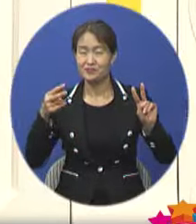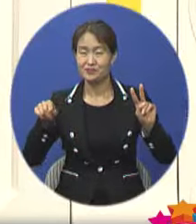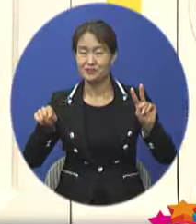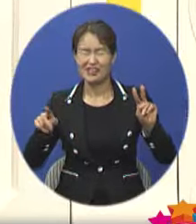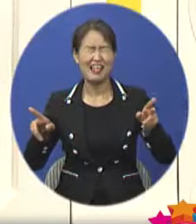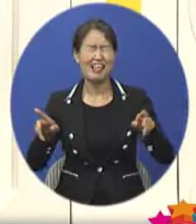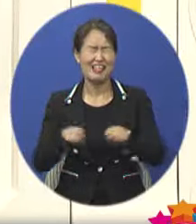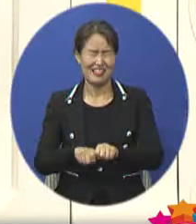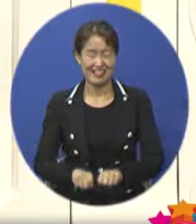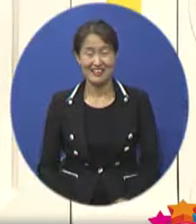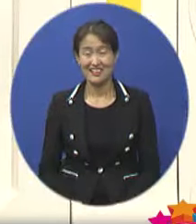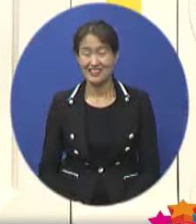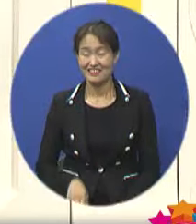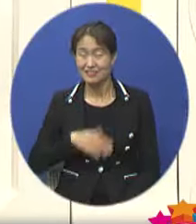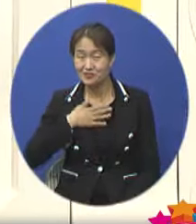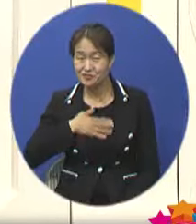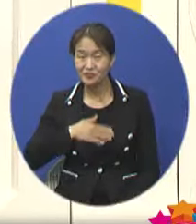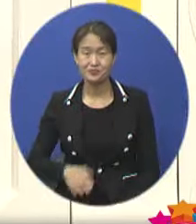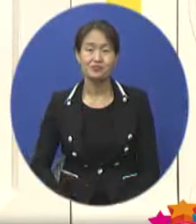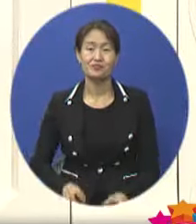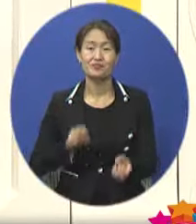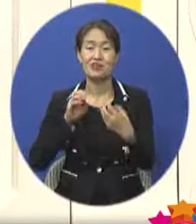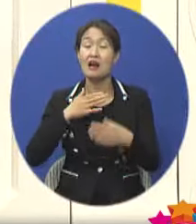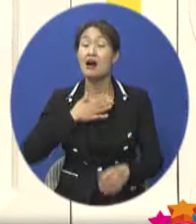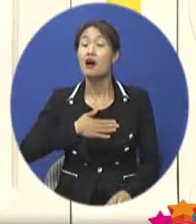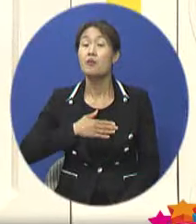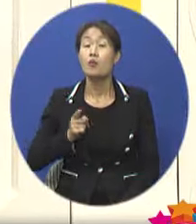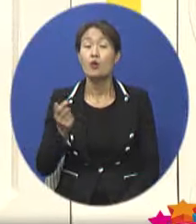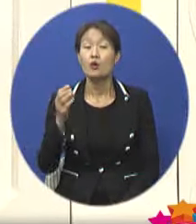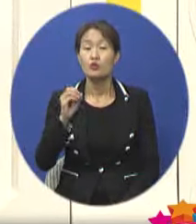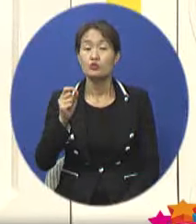다 알지 저거 모르겠어 저거. 자, 정답을 네. 아신 분은